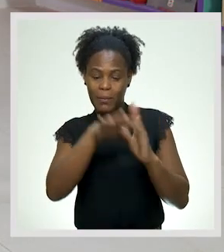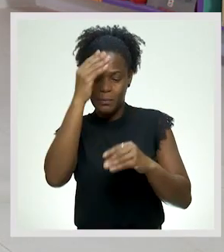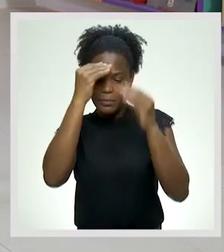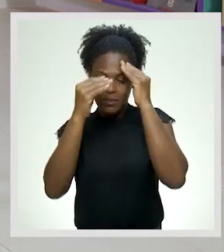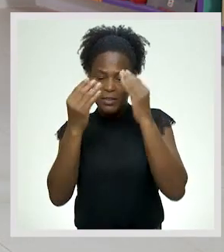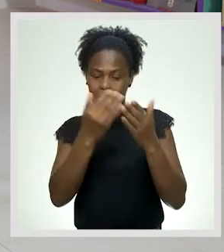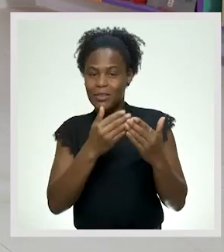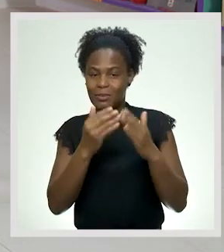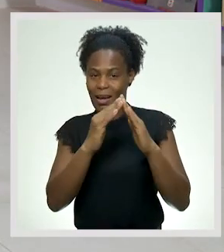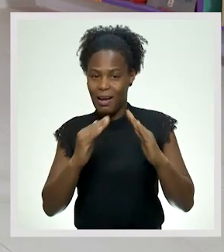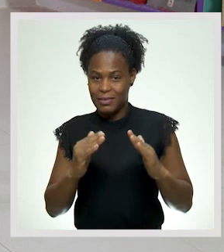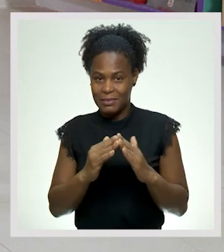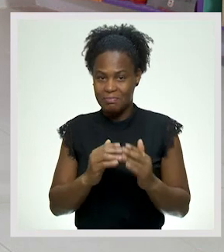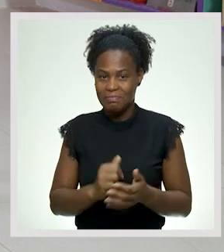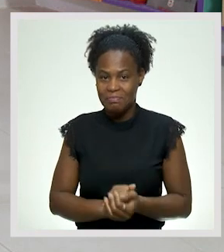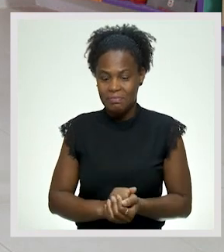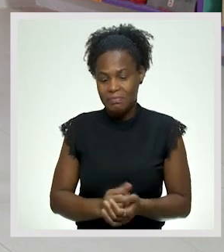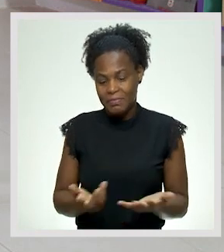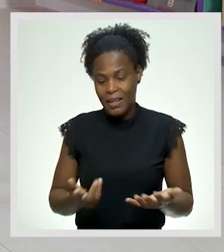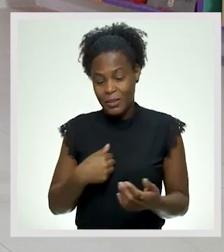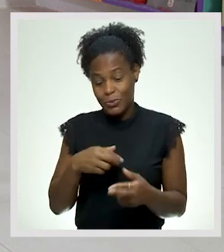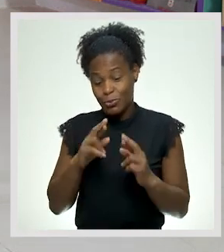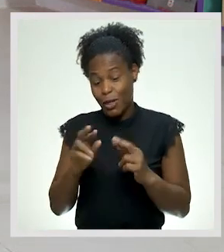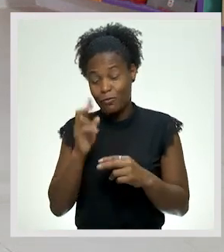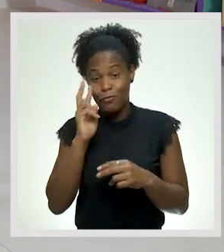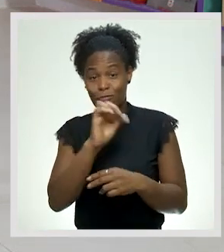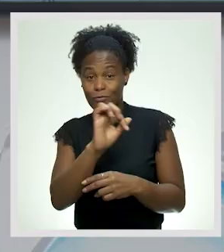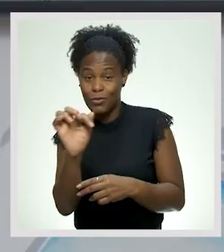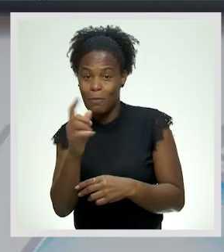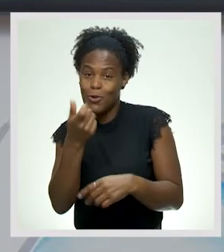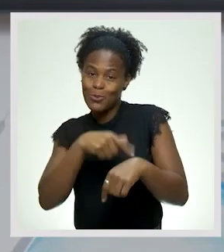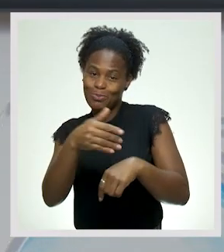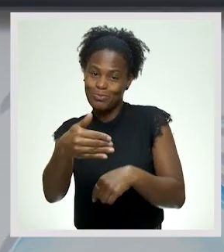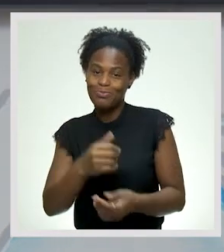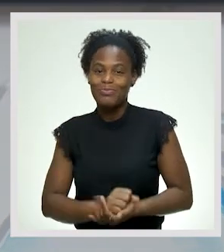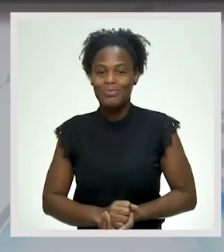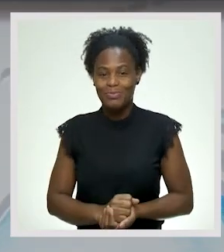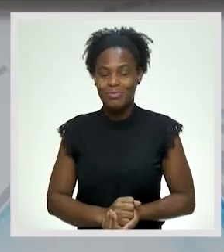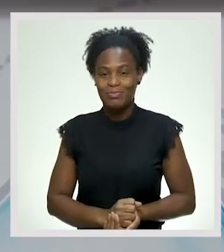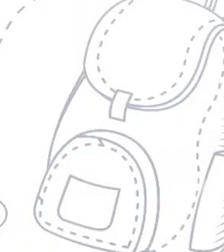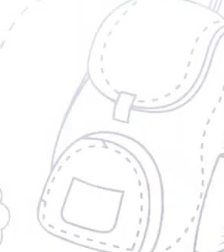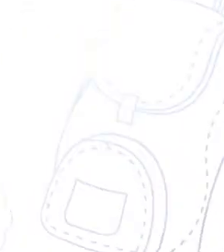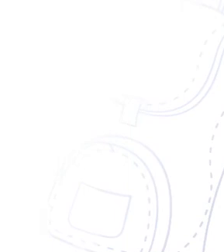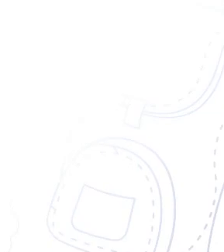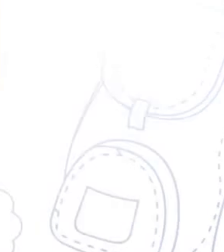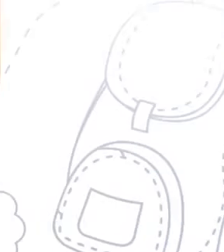du programme Aprender Estudar em Casa. J'espère vous voir bientôt.